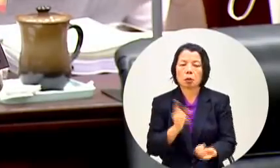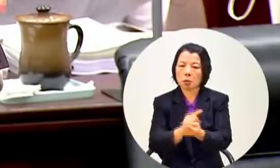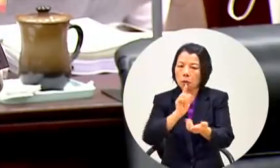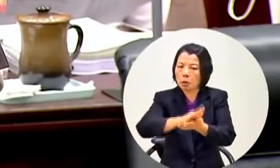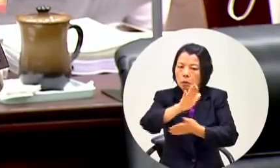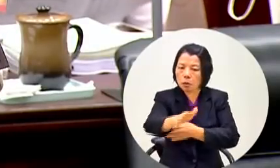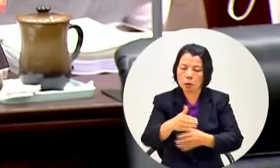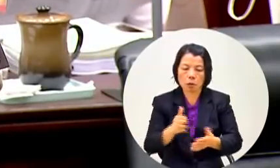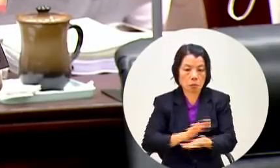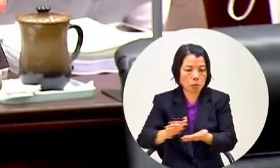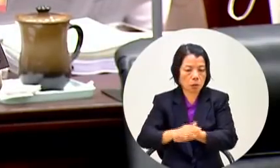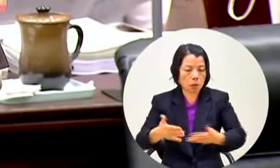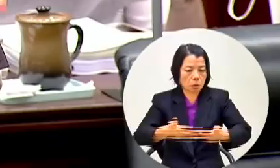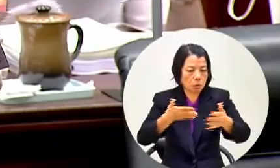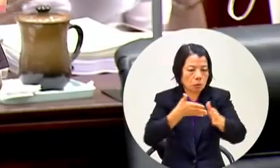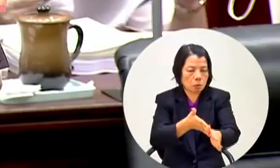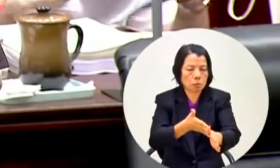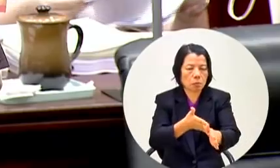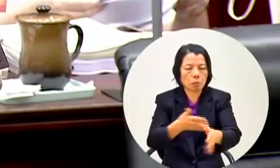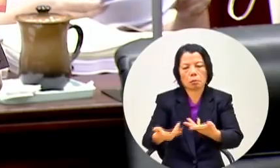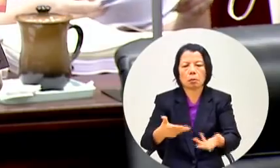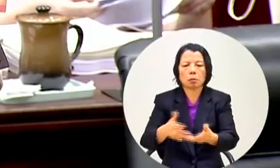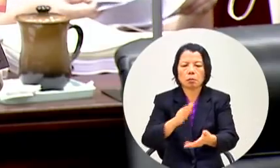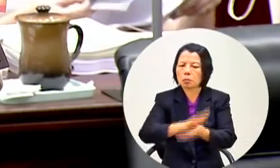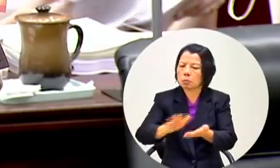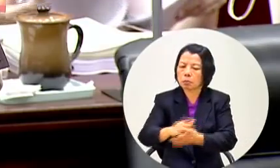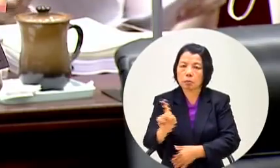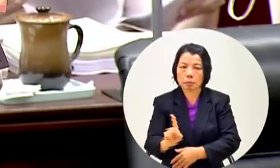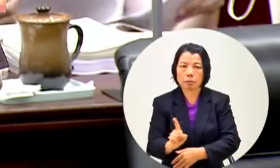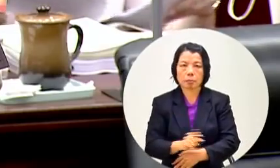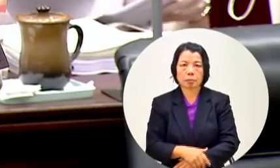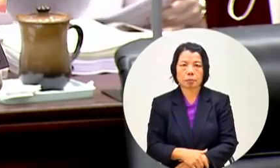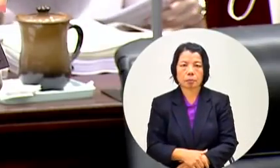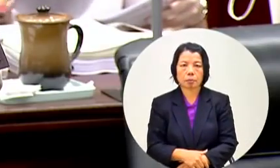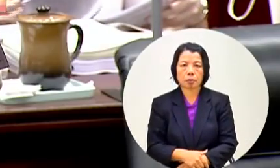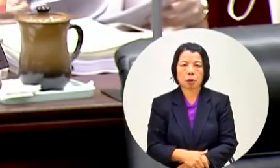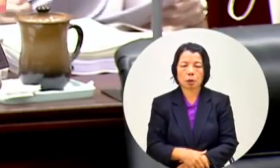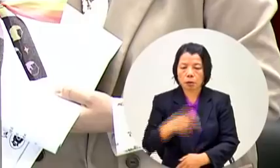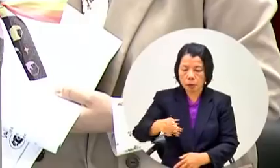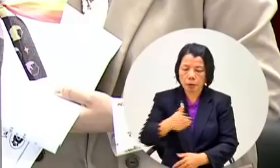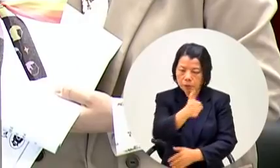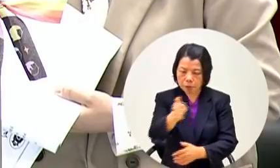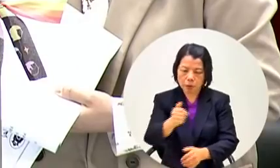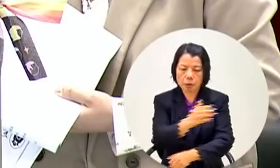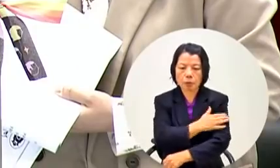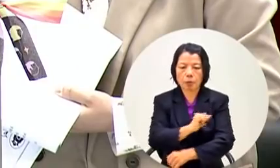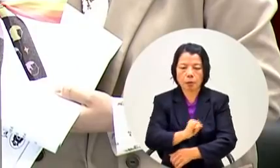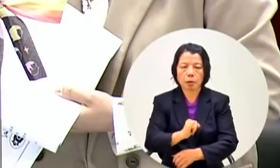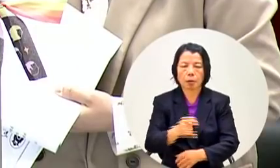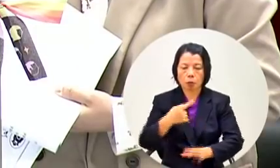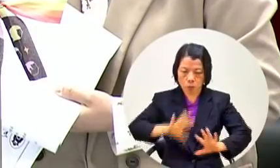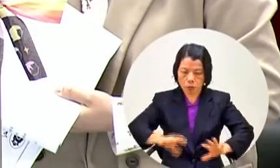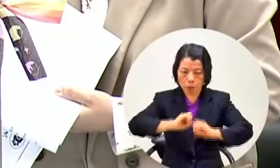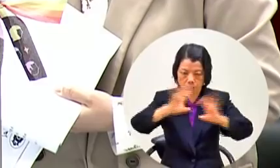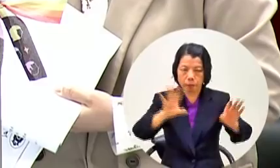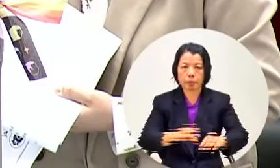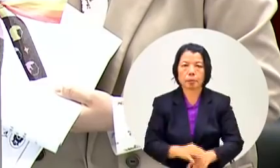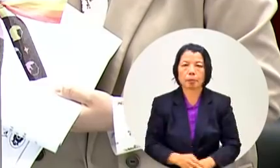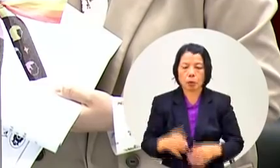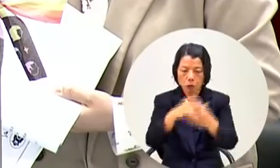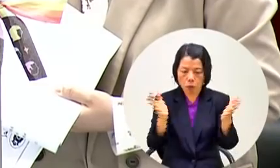啊。 市长当然。 再次谢谢黄议员，我在这里呼吁一下， 整个大高雄市的交通